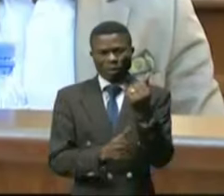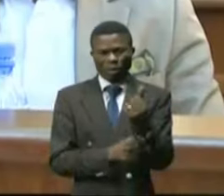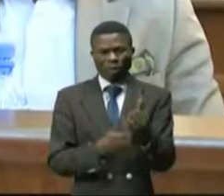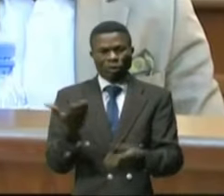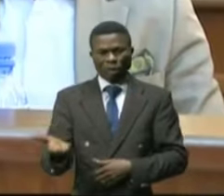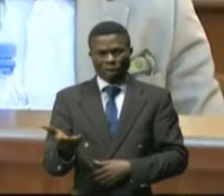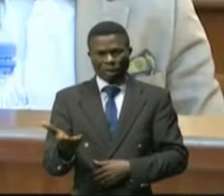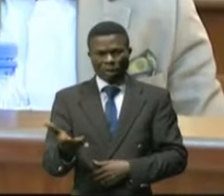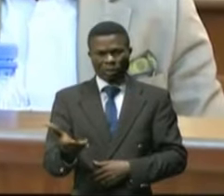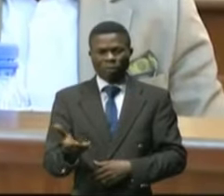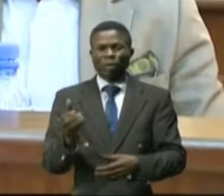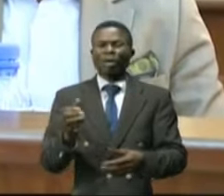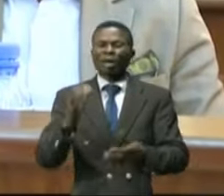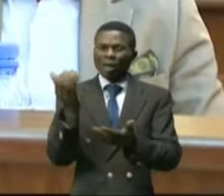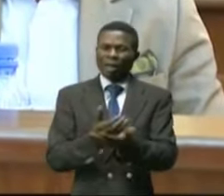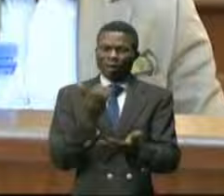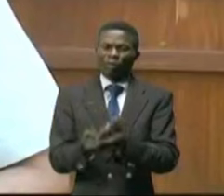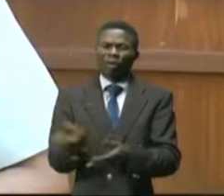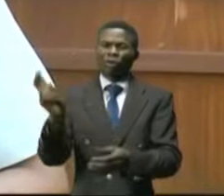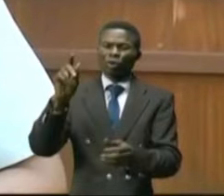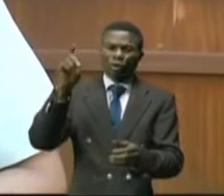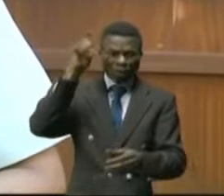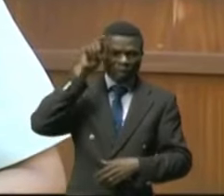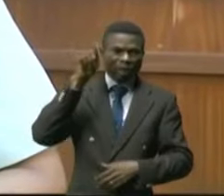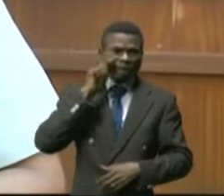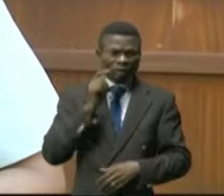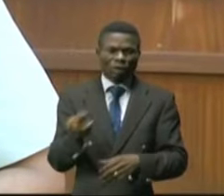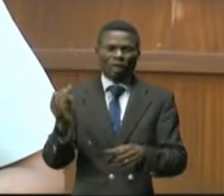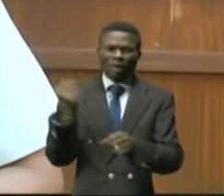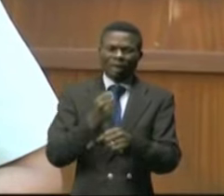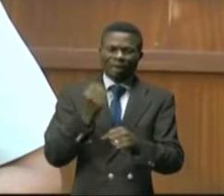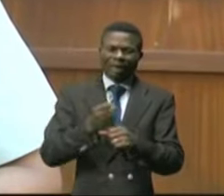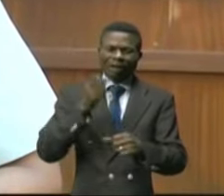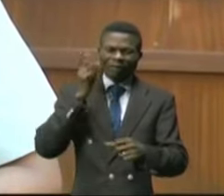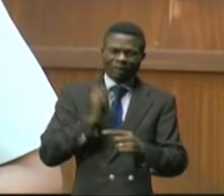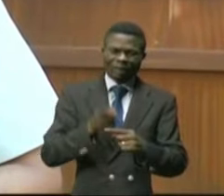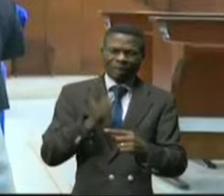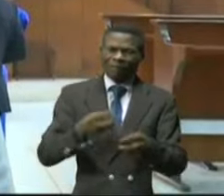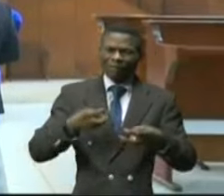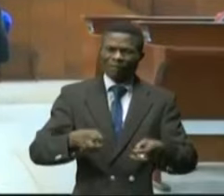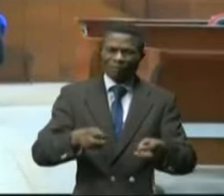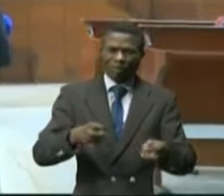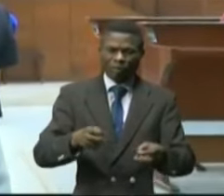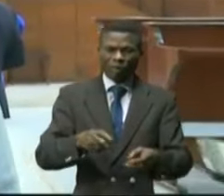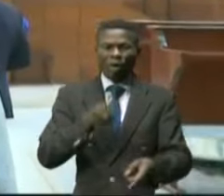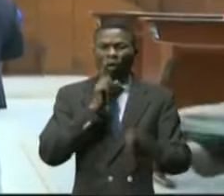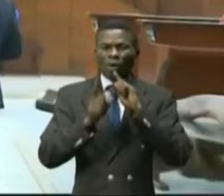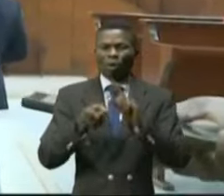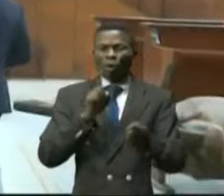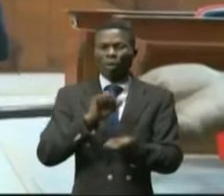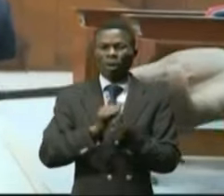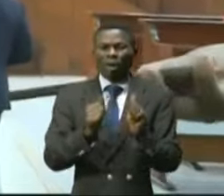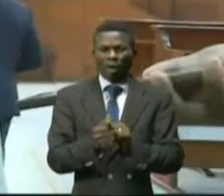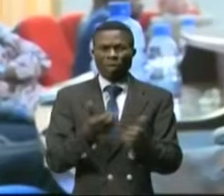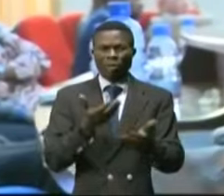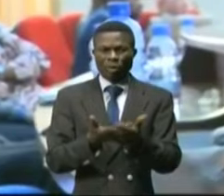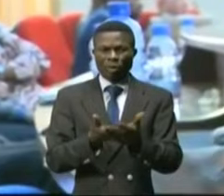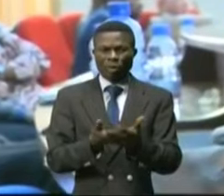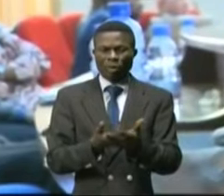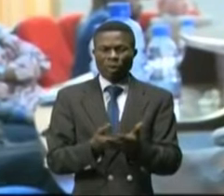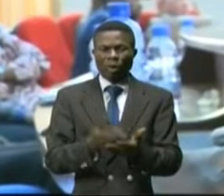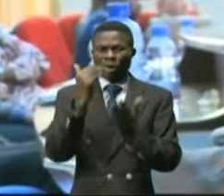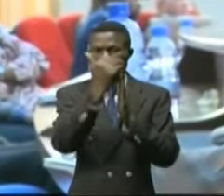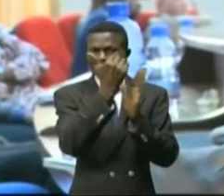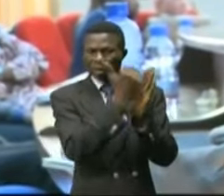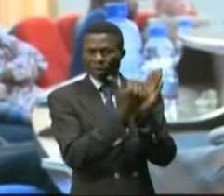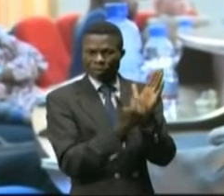combat d'avoir sexuel, soit par le combat de travaux forcés, le trafic des organes. Donc on échange sur des cas qui sont épinglés non